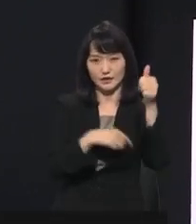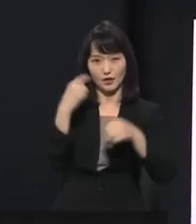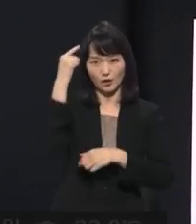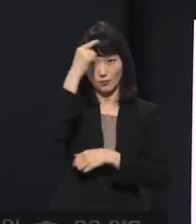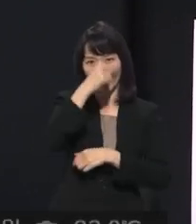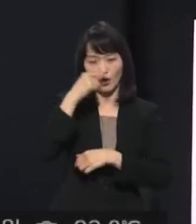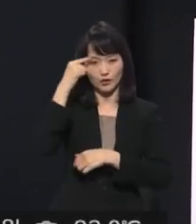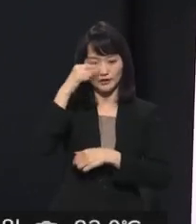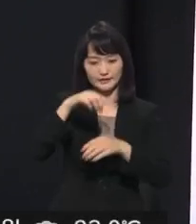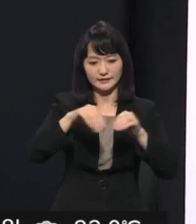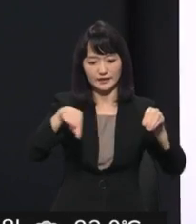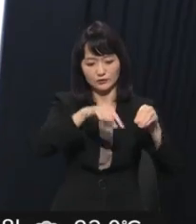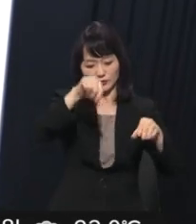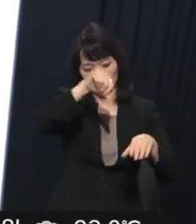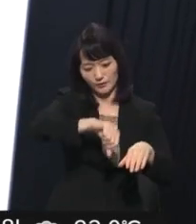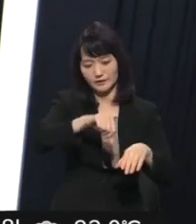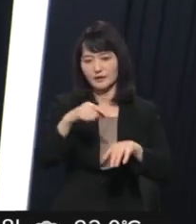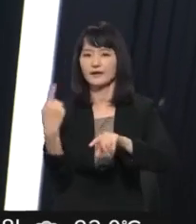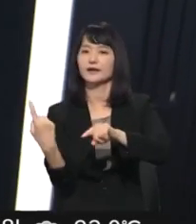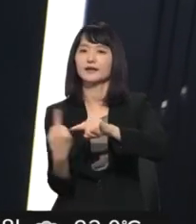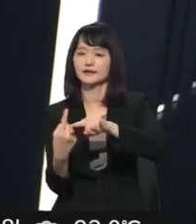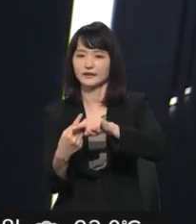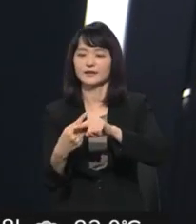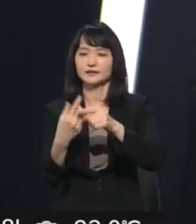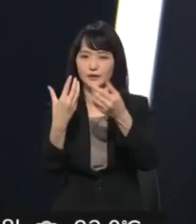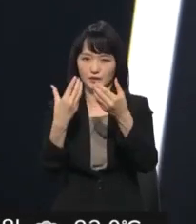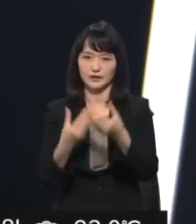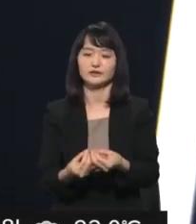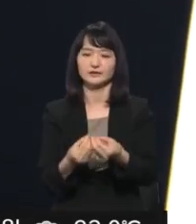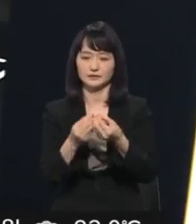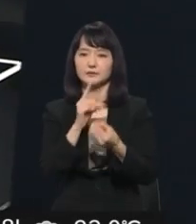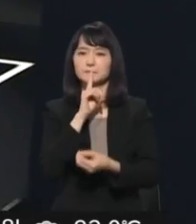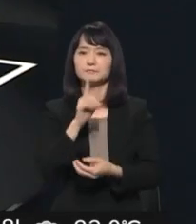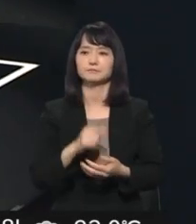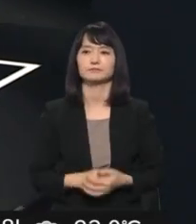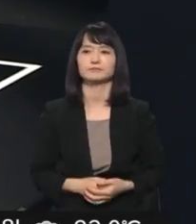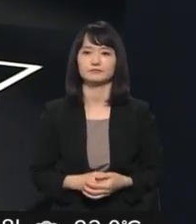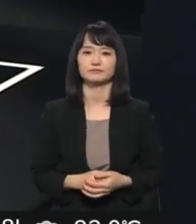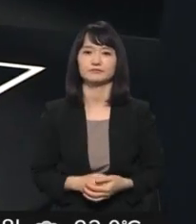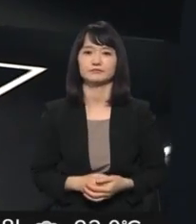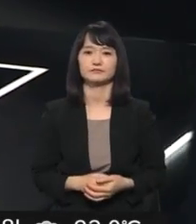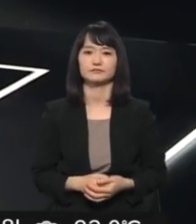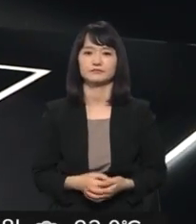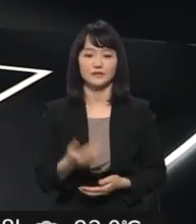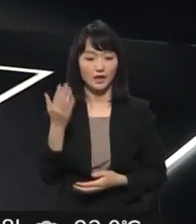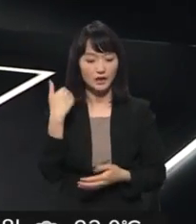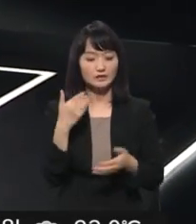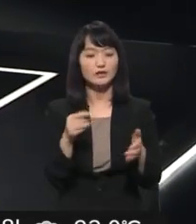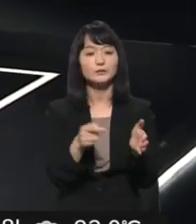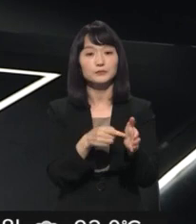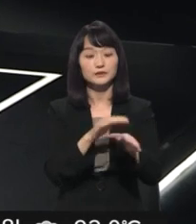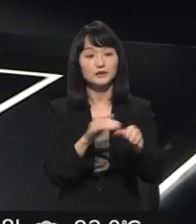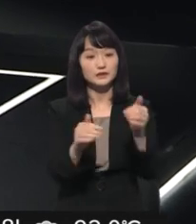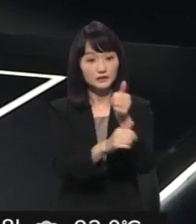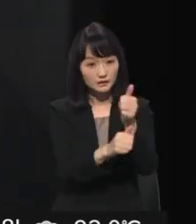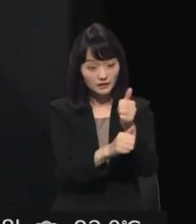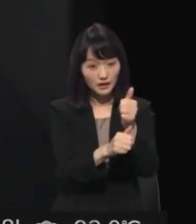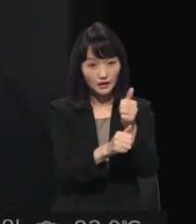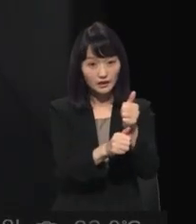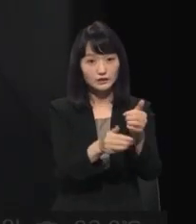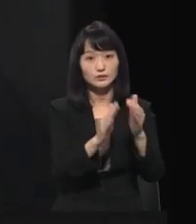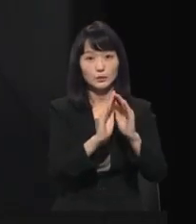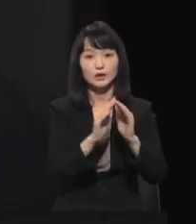같습니다 뭐 지금 bd 돌아서 또 비대 얘기 나오는데 지금 권성동 대표가 28일